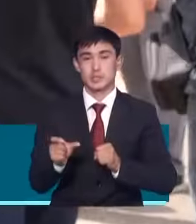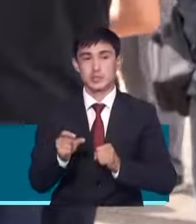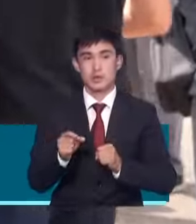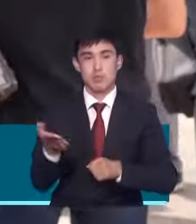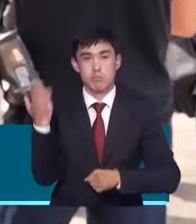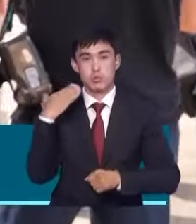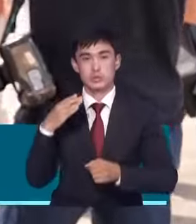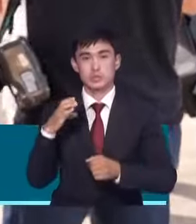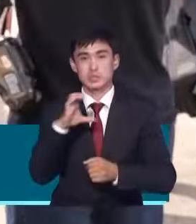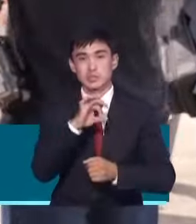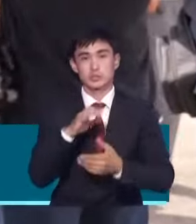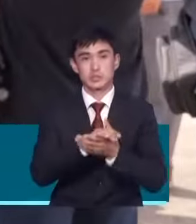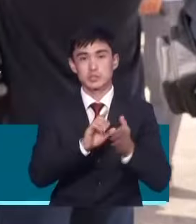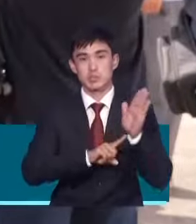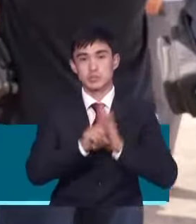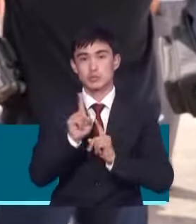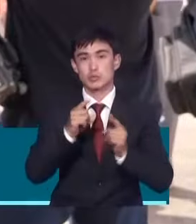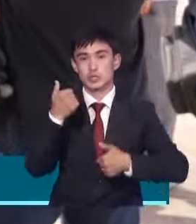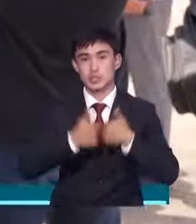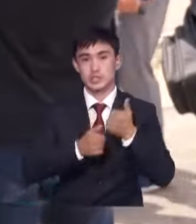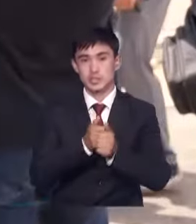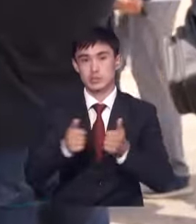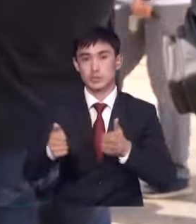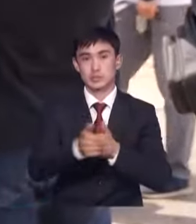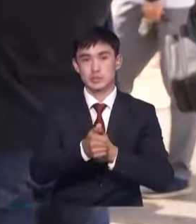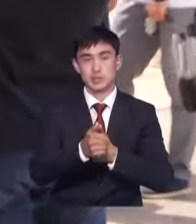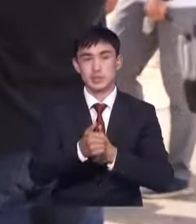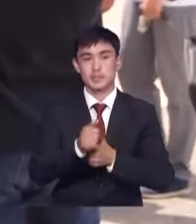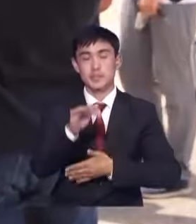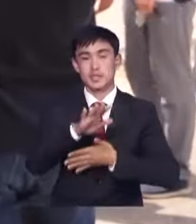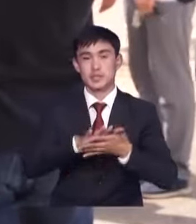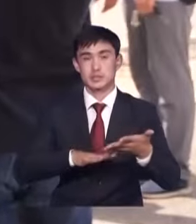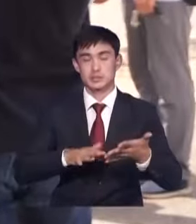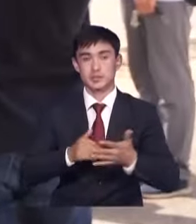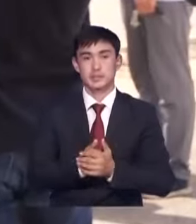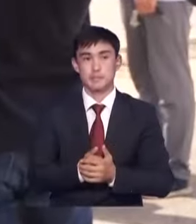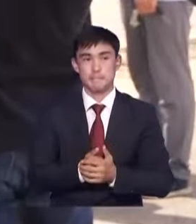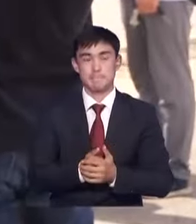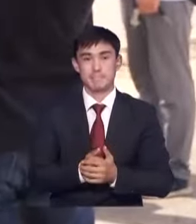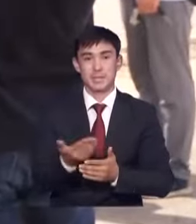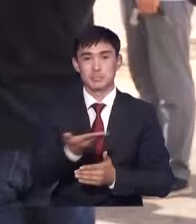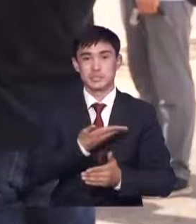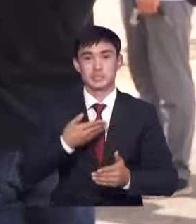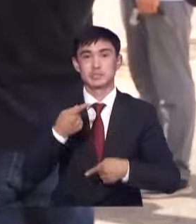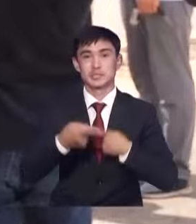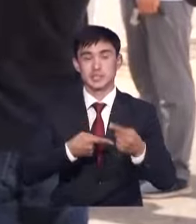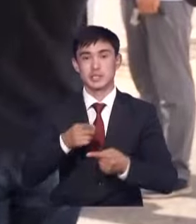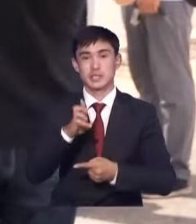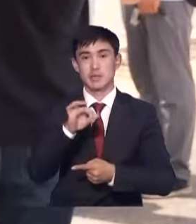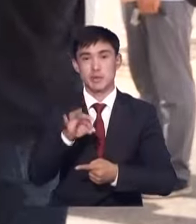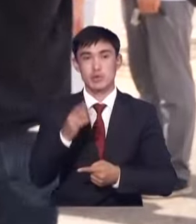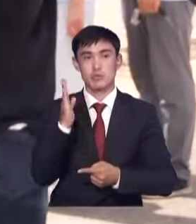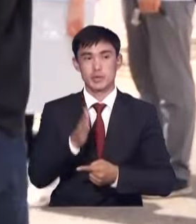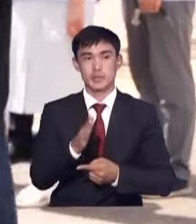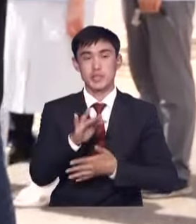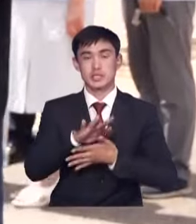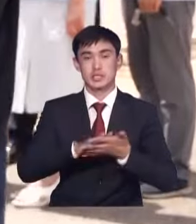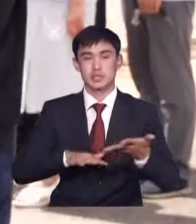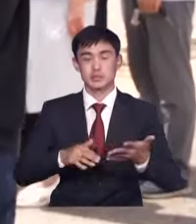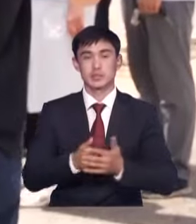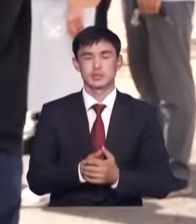бұрын союз кезінен бастап үлкен жарыстарда топ жарып келе жатқан, соның ізін жалғастырып біз де өттік. Бізден кейін Демеу бауырларымыз да осы ізді жалғастырып келе